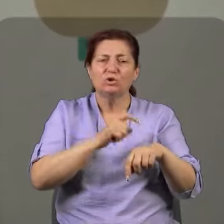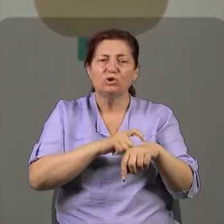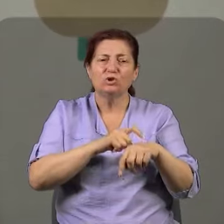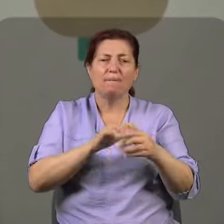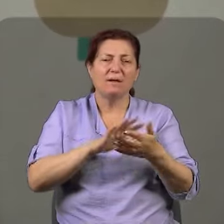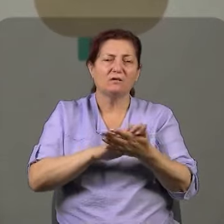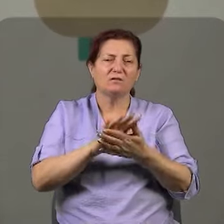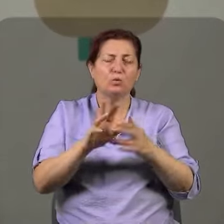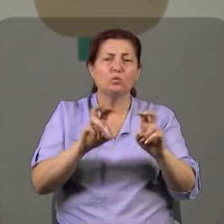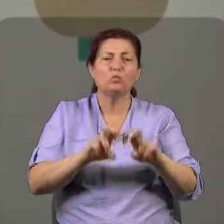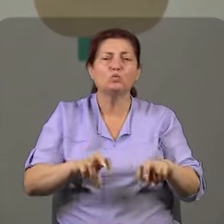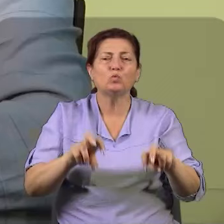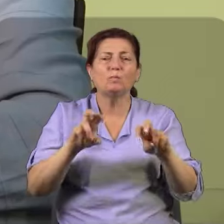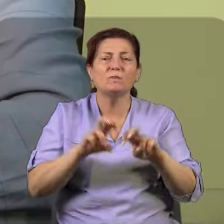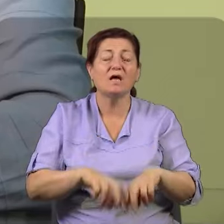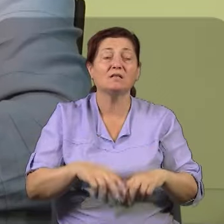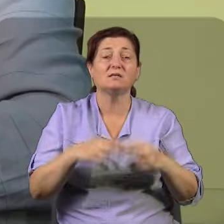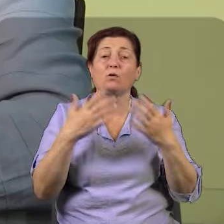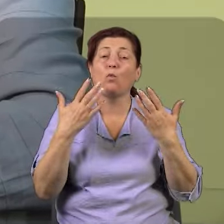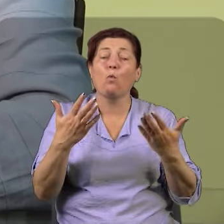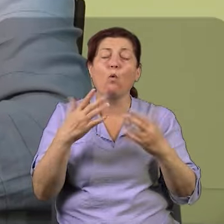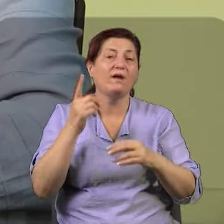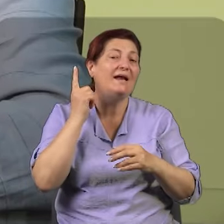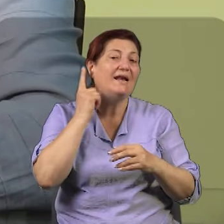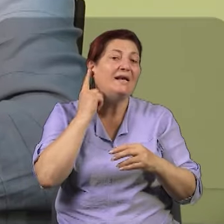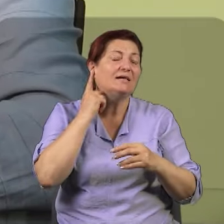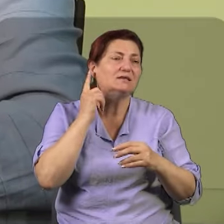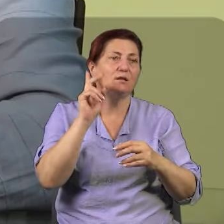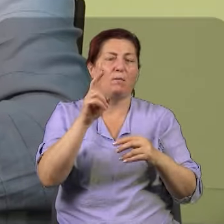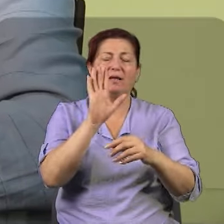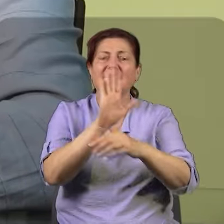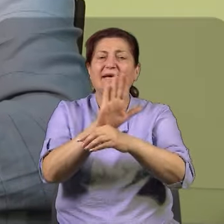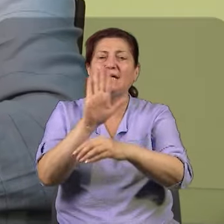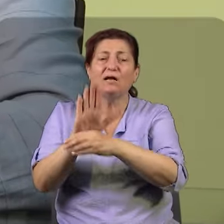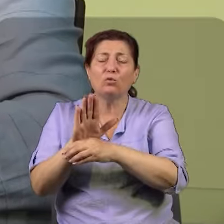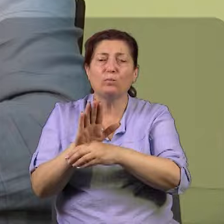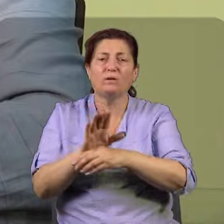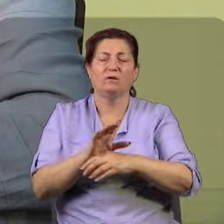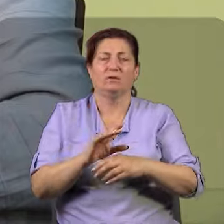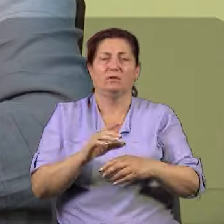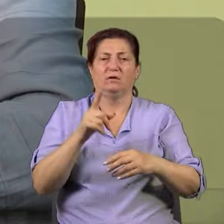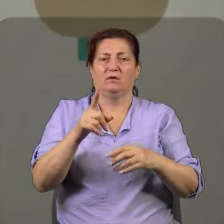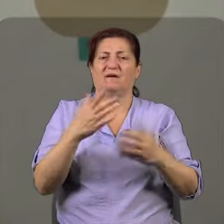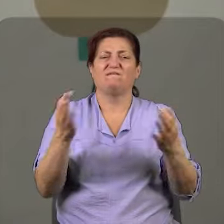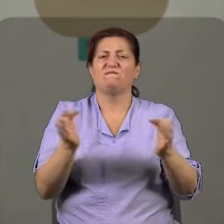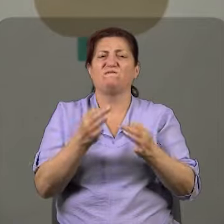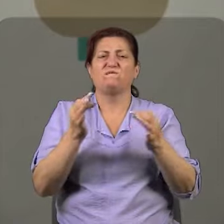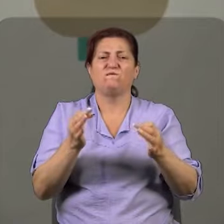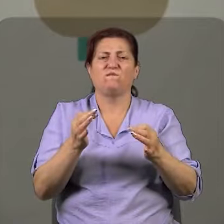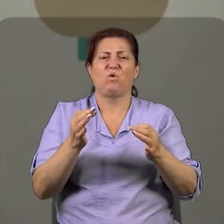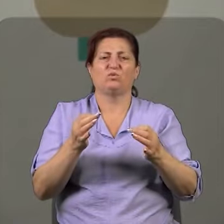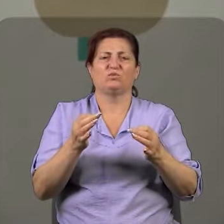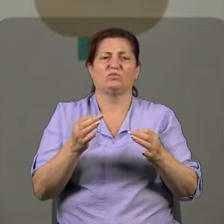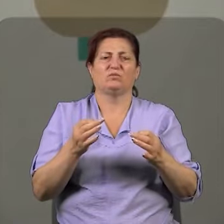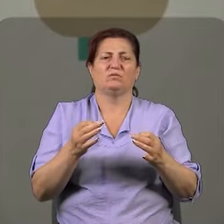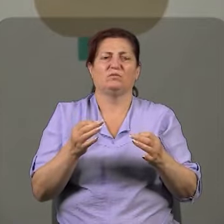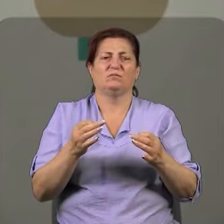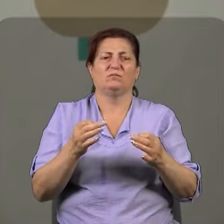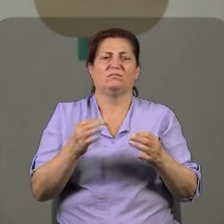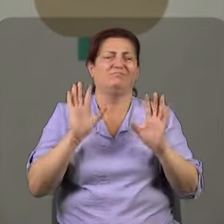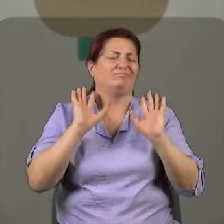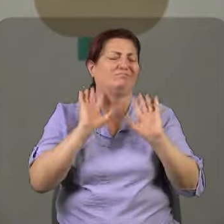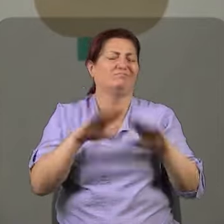մարդիկ, ուսումնասիրեն կամ գոնե լսեն այն հղումները, որ տալիս են իրենց, մասնավորապես նաև մենք, այլ ոչ թե դրանք ոնց որ ասենց